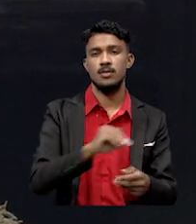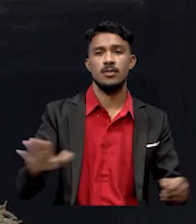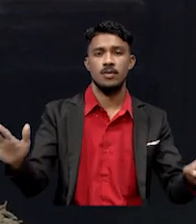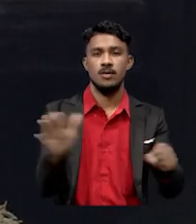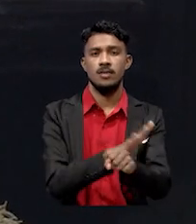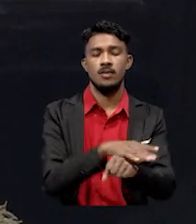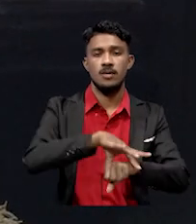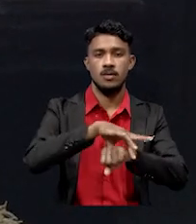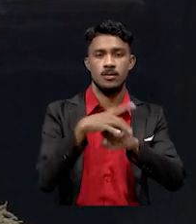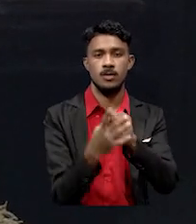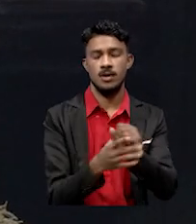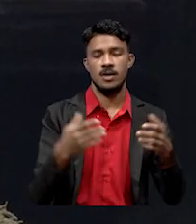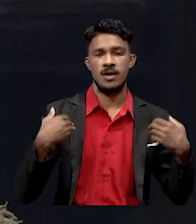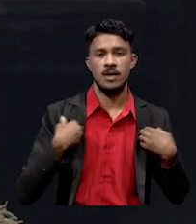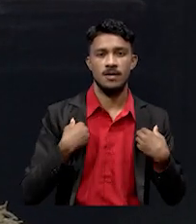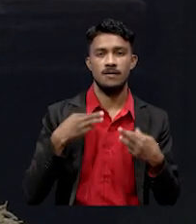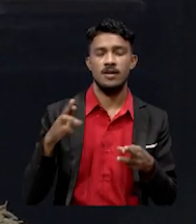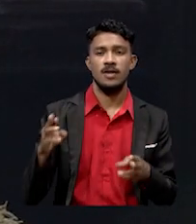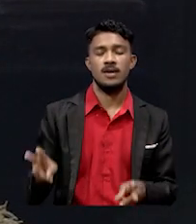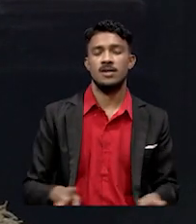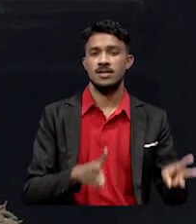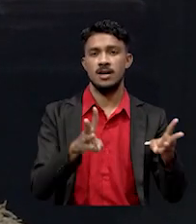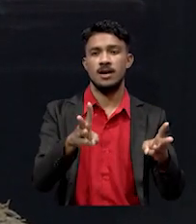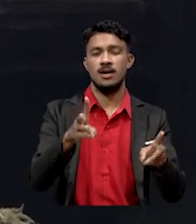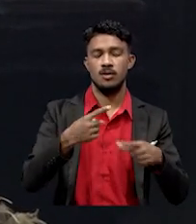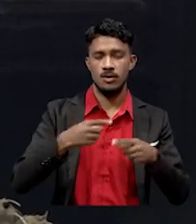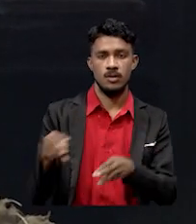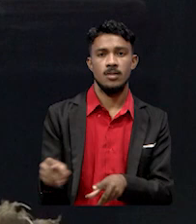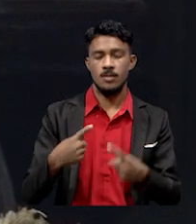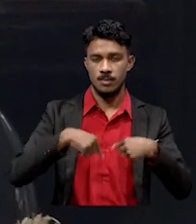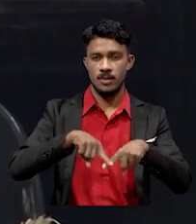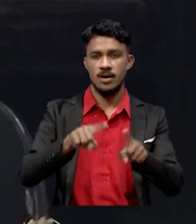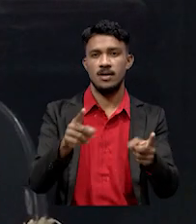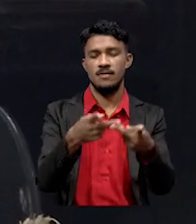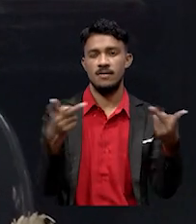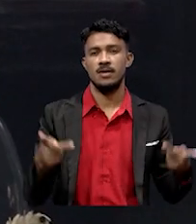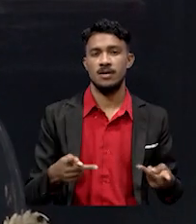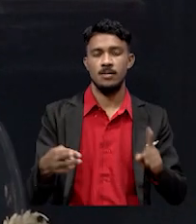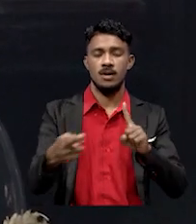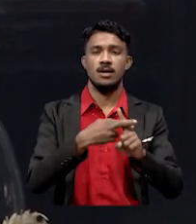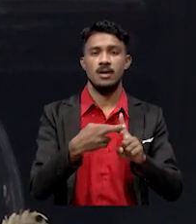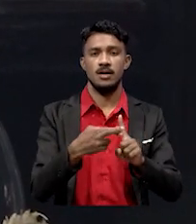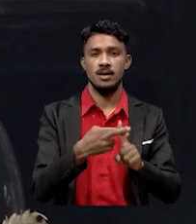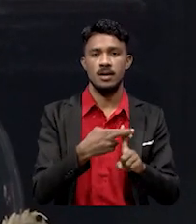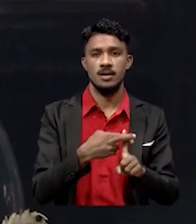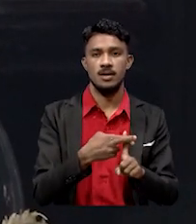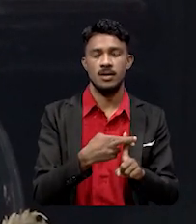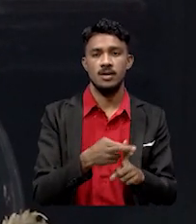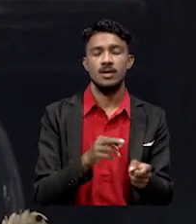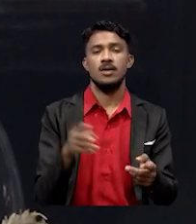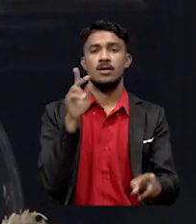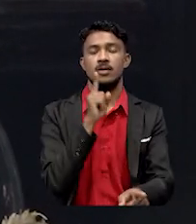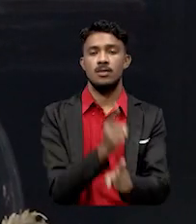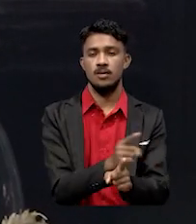istrada tu hakat ba itu nih fatin nih memang kita distinggi ane barate nih kalian nanto itu persis